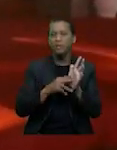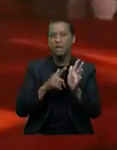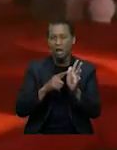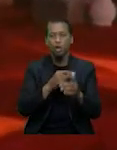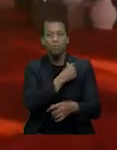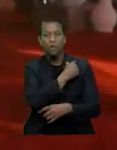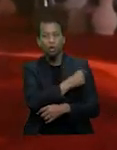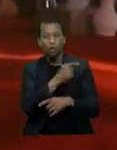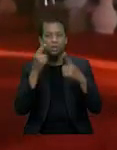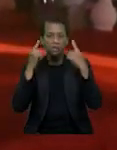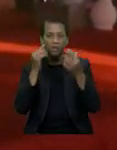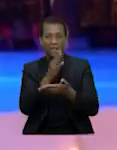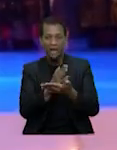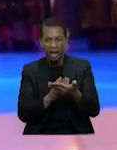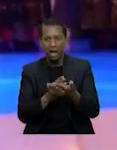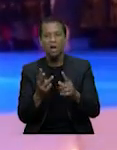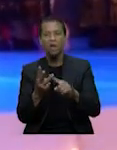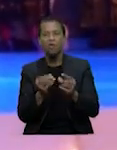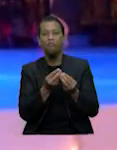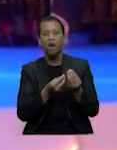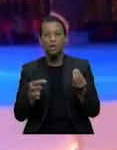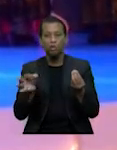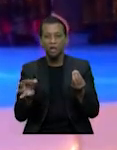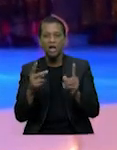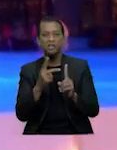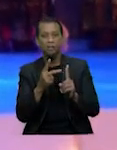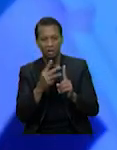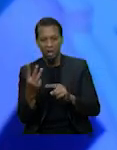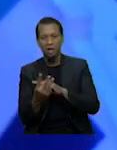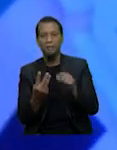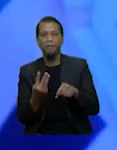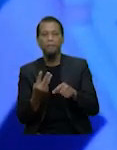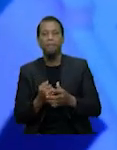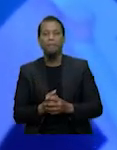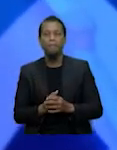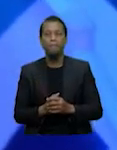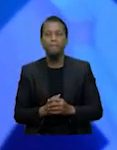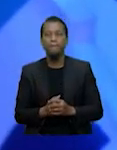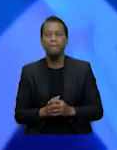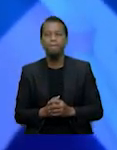istri Siti Atiko dan Wali Kota Semarang Hefearita Gunaryanti Rahayu.